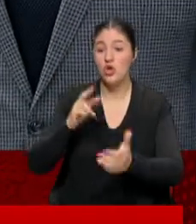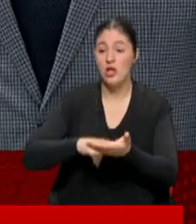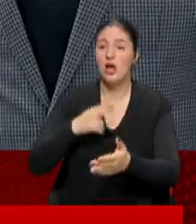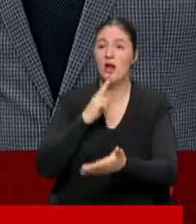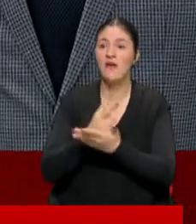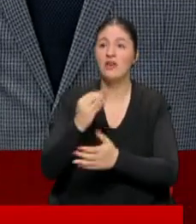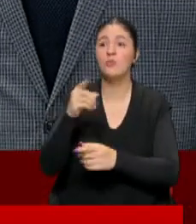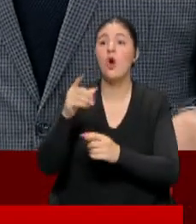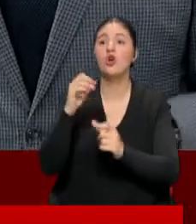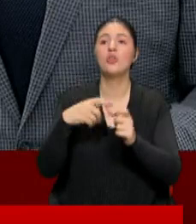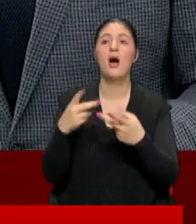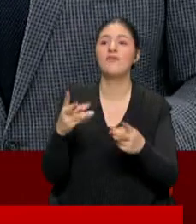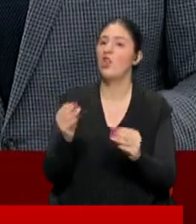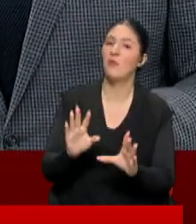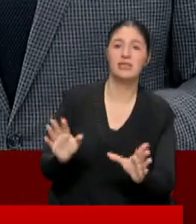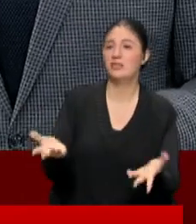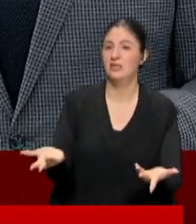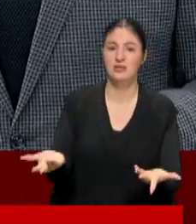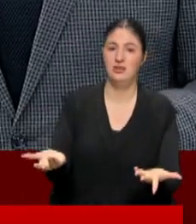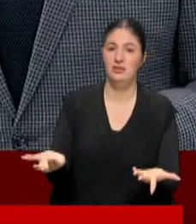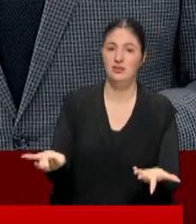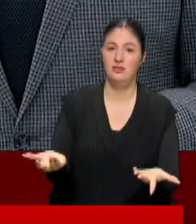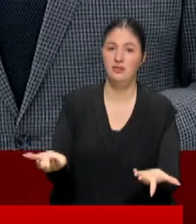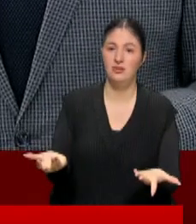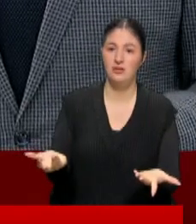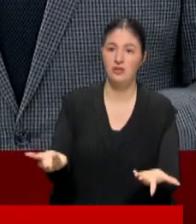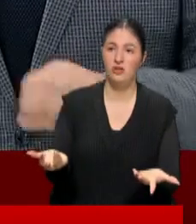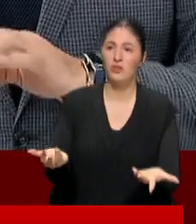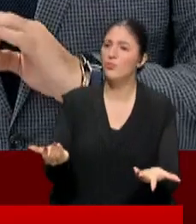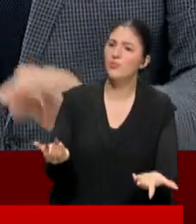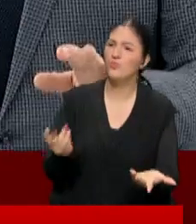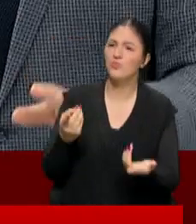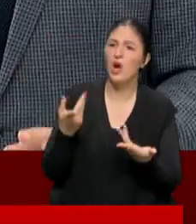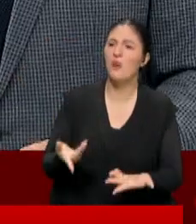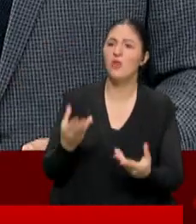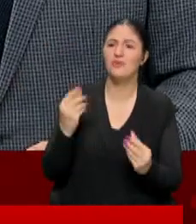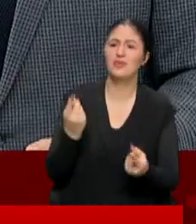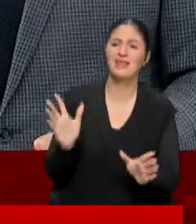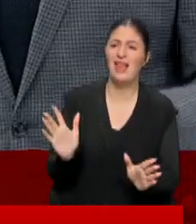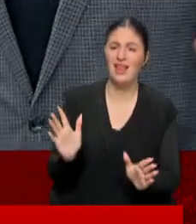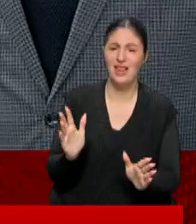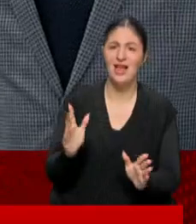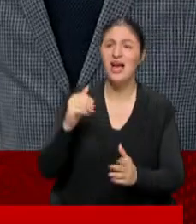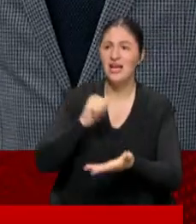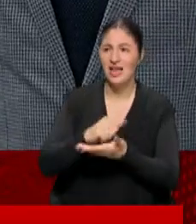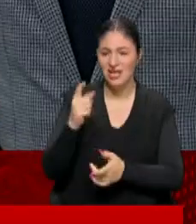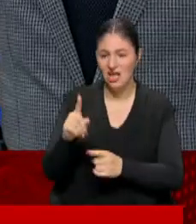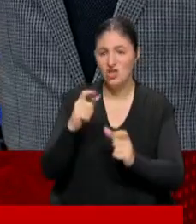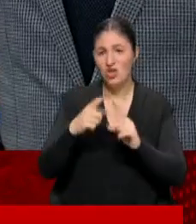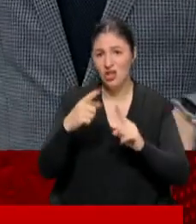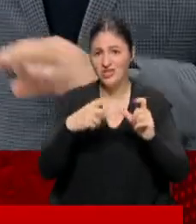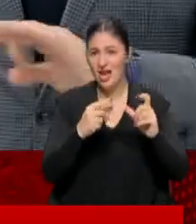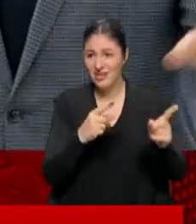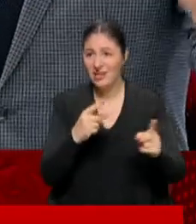verseydi Bugün o gün samaz çıkamazdı bu bu kabul edilecek bir şey değil gazeteciyi Tolga